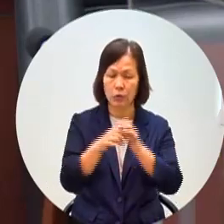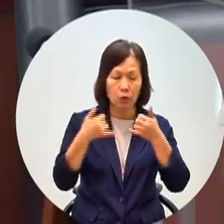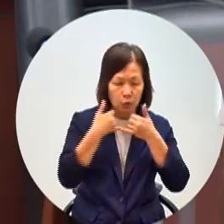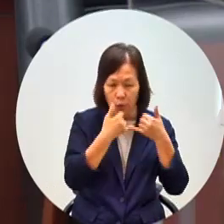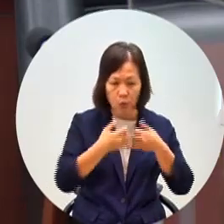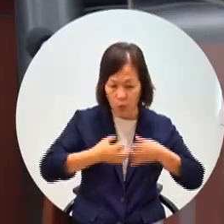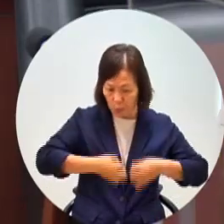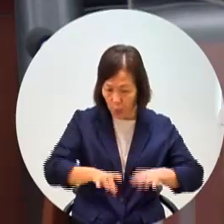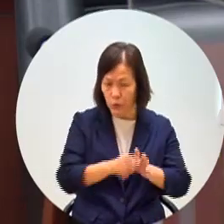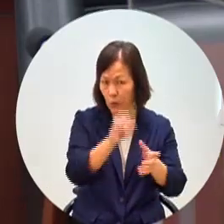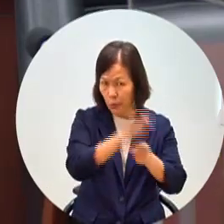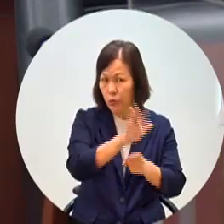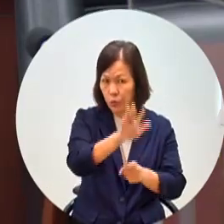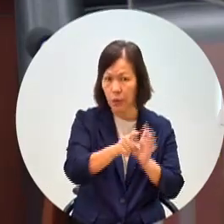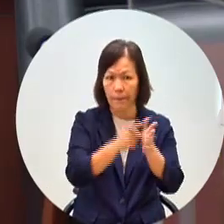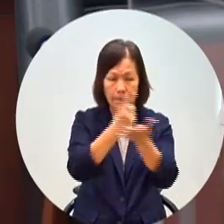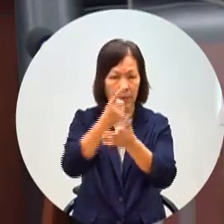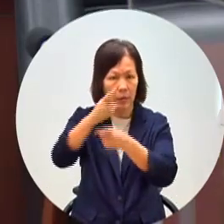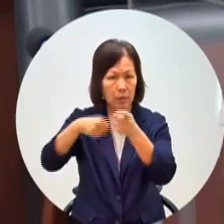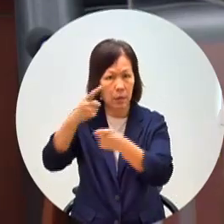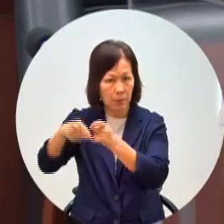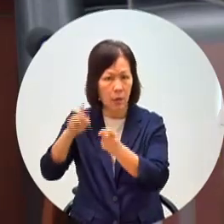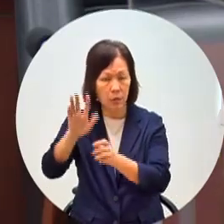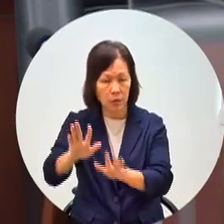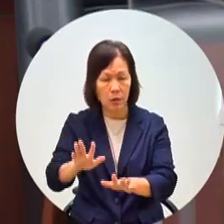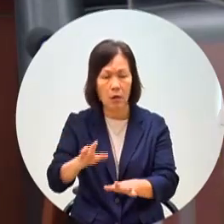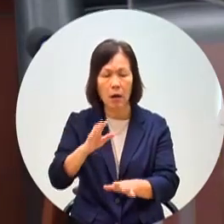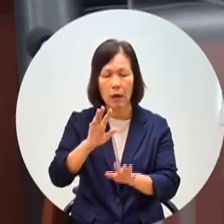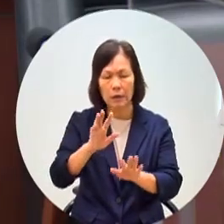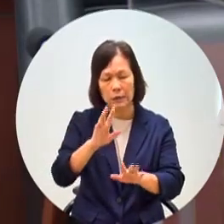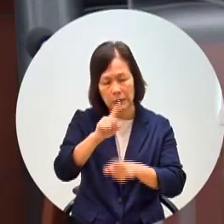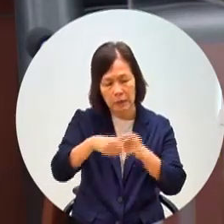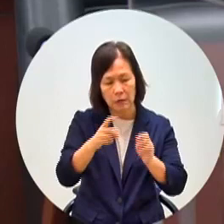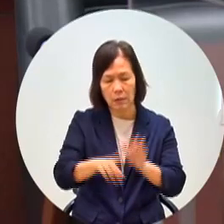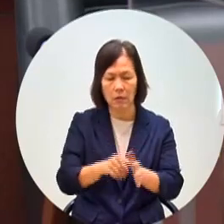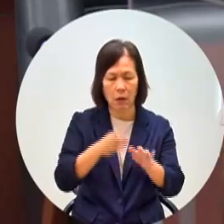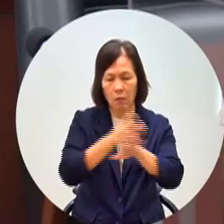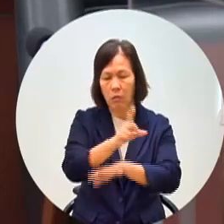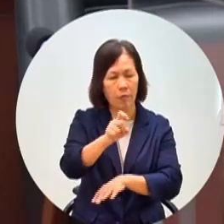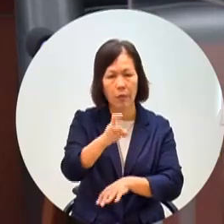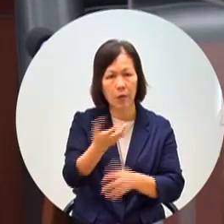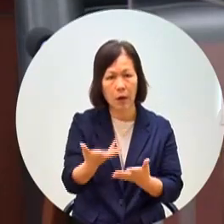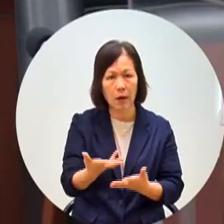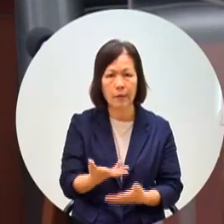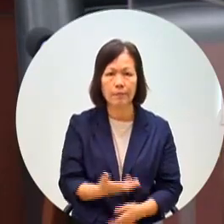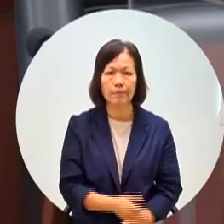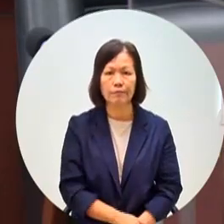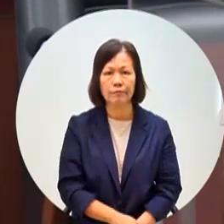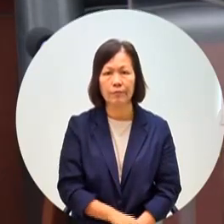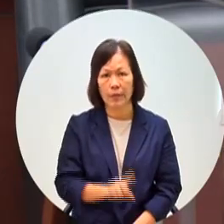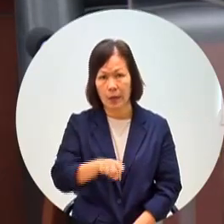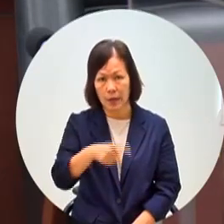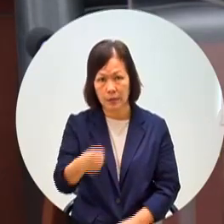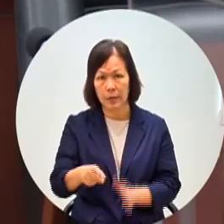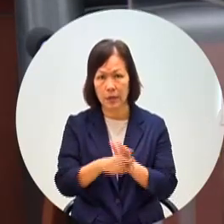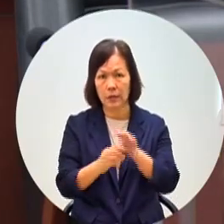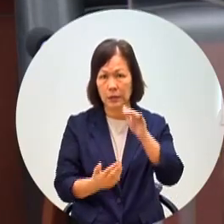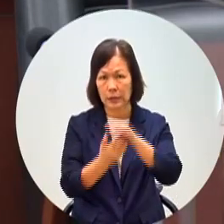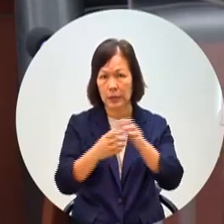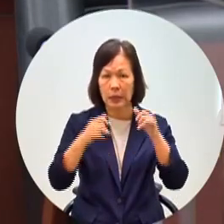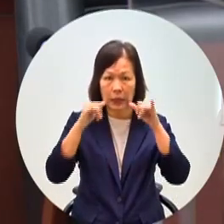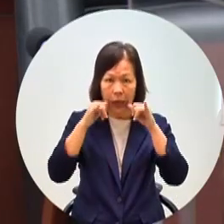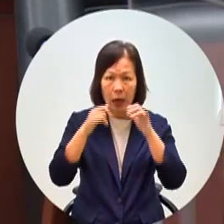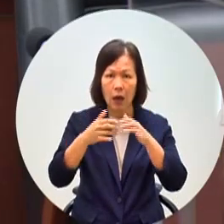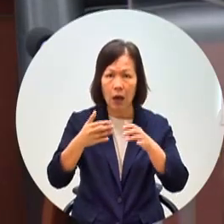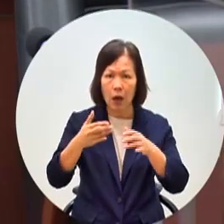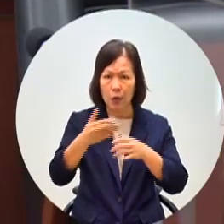这个补助案，每年度都有，但是我们今年就是没有办法通过。接下来就在看我们顶寮渔温的联络道问